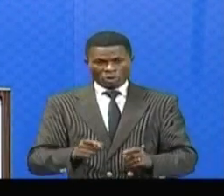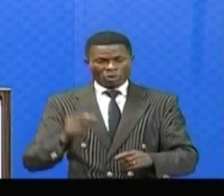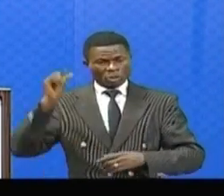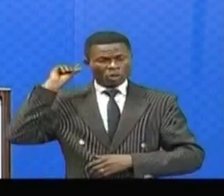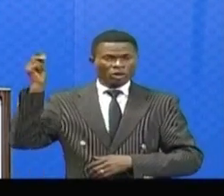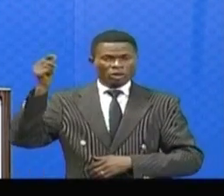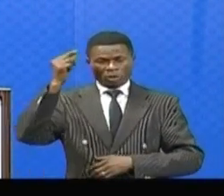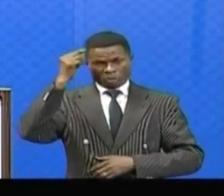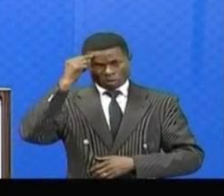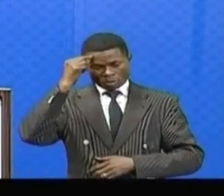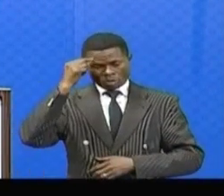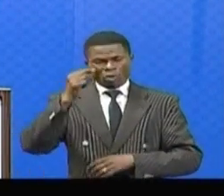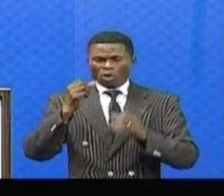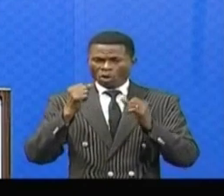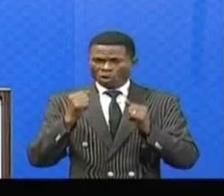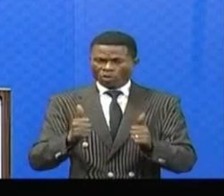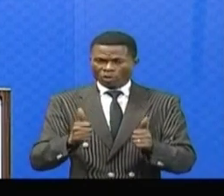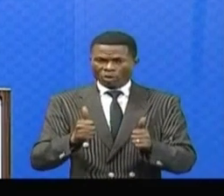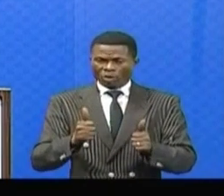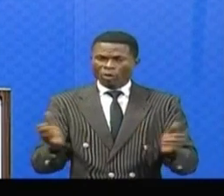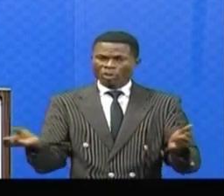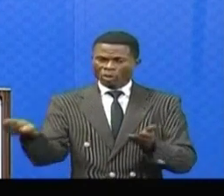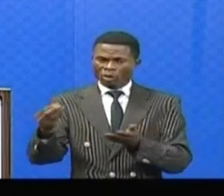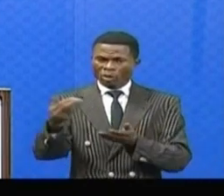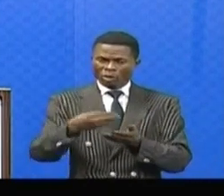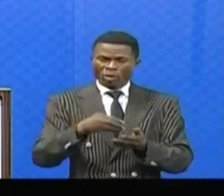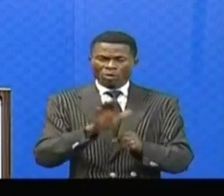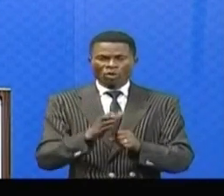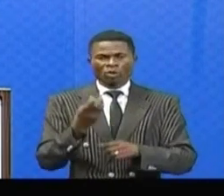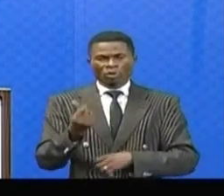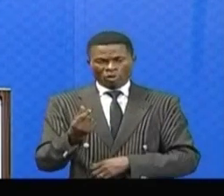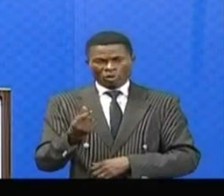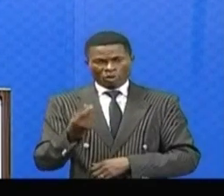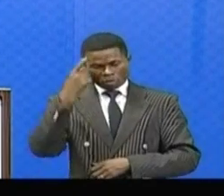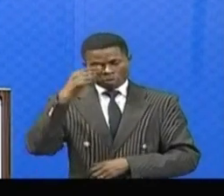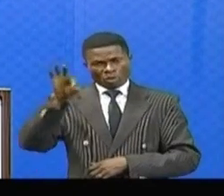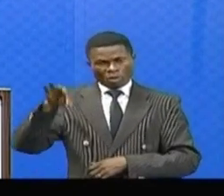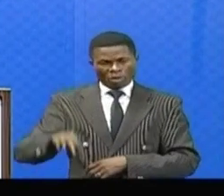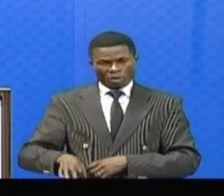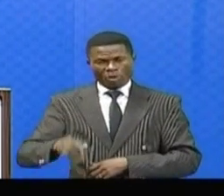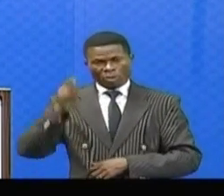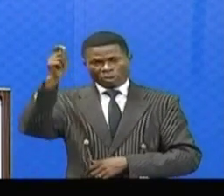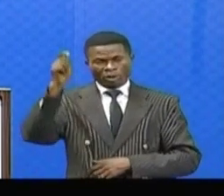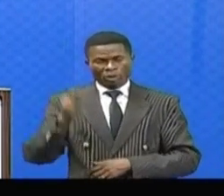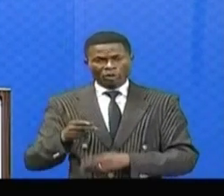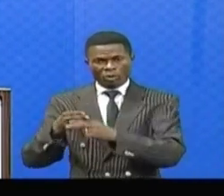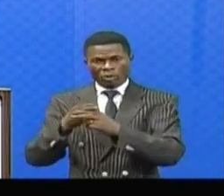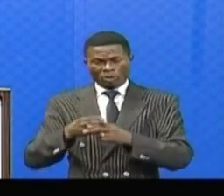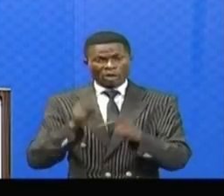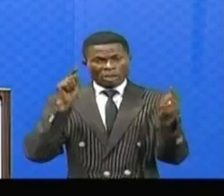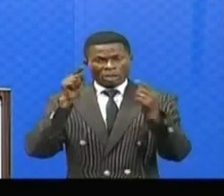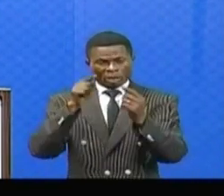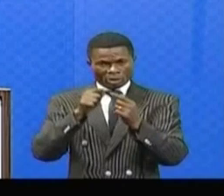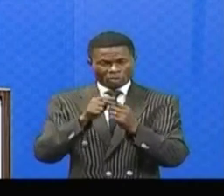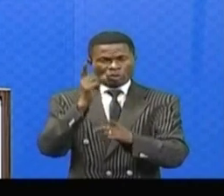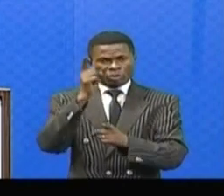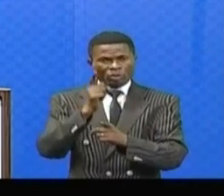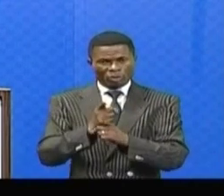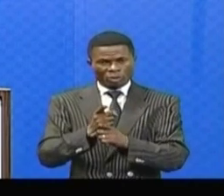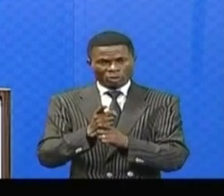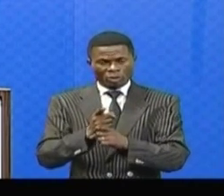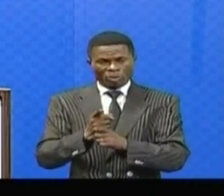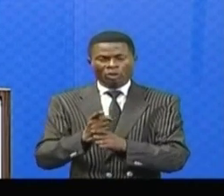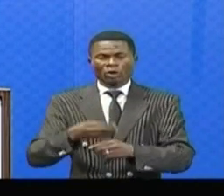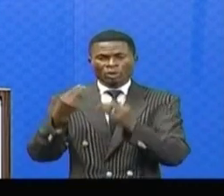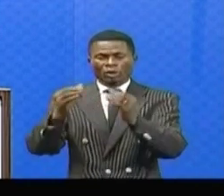gouvernement reste ferme pour mobiliser davantage de moyens au profit de nos forces de sécurité dans l'objectif bien compris de ramener